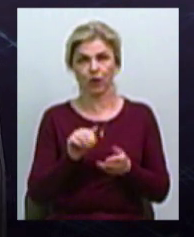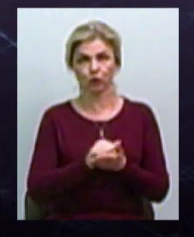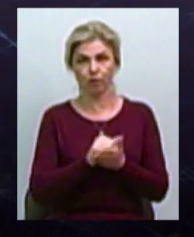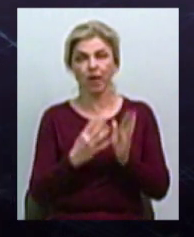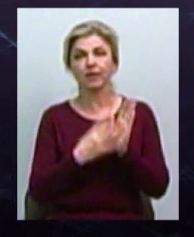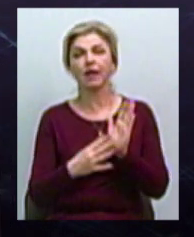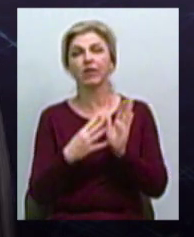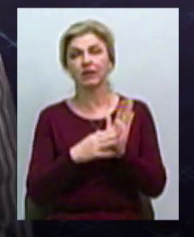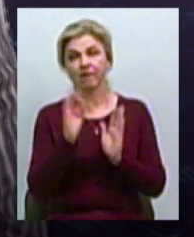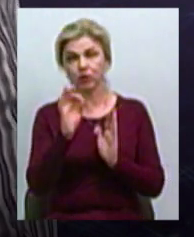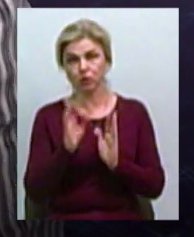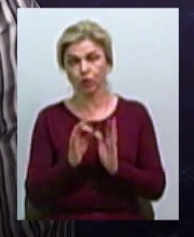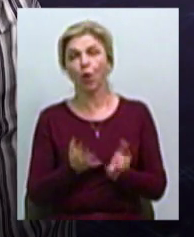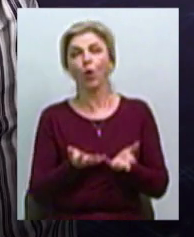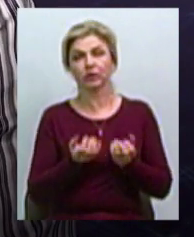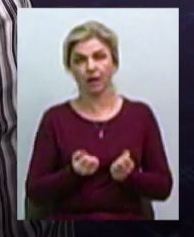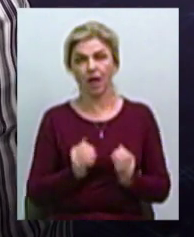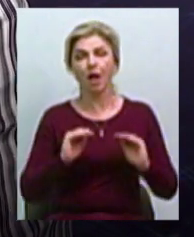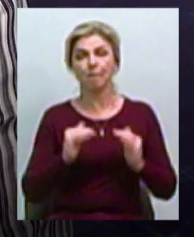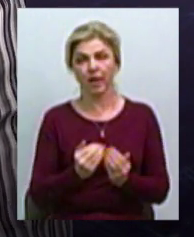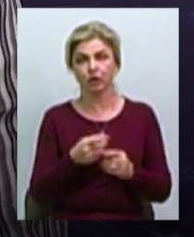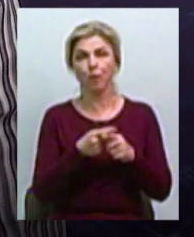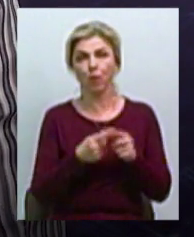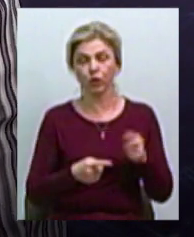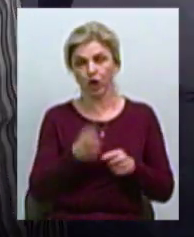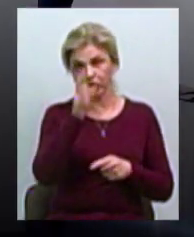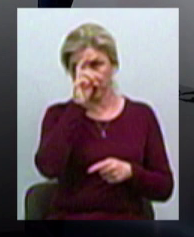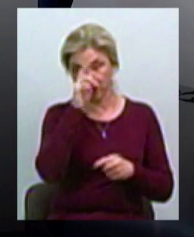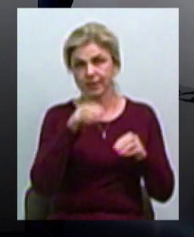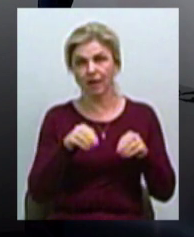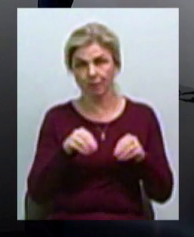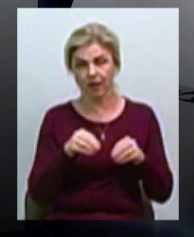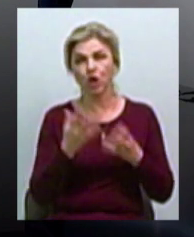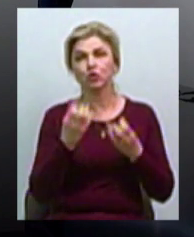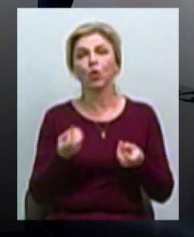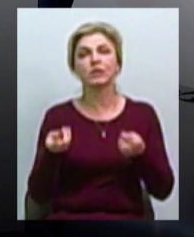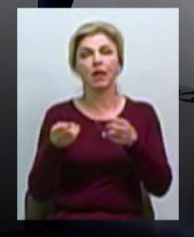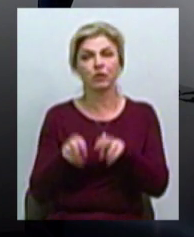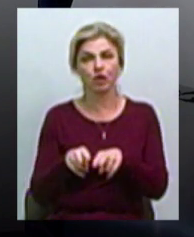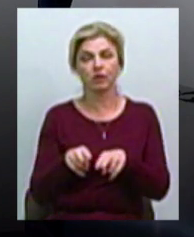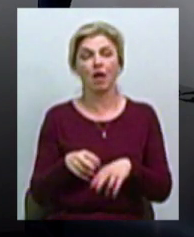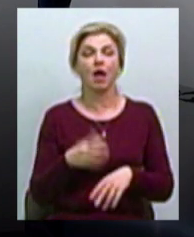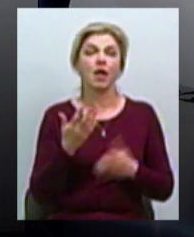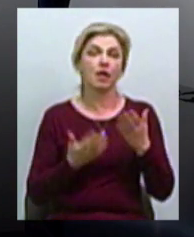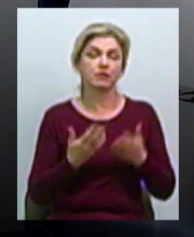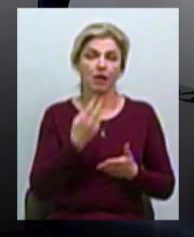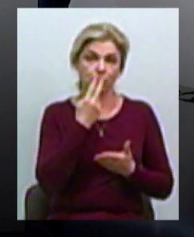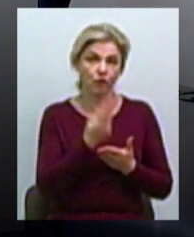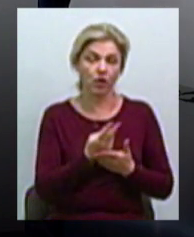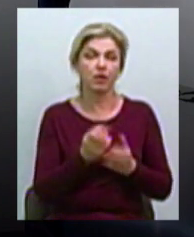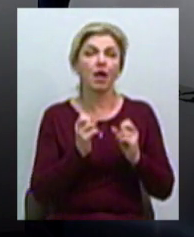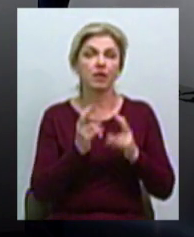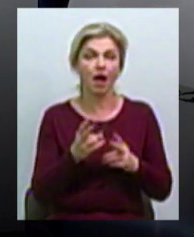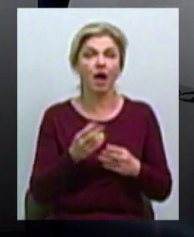99% їх отримали. Менше ніж половина – це державна земля, яка ще залишилася. Причому, якщо подивитися, яким чином